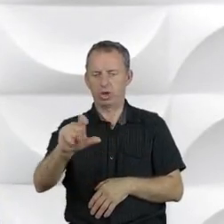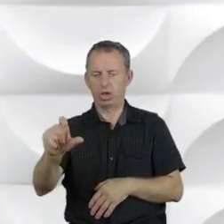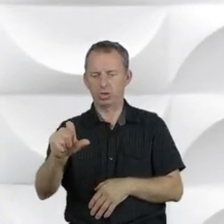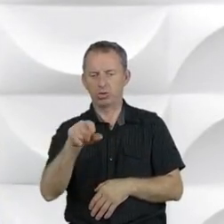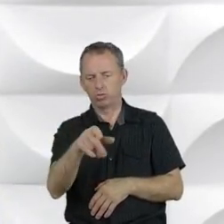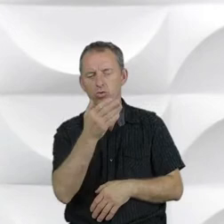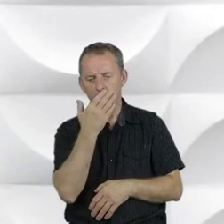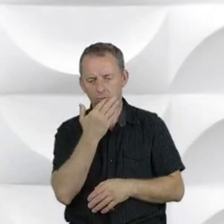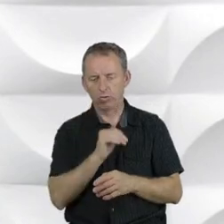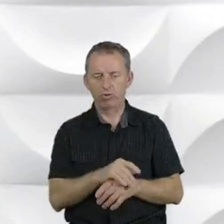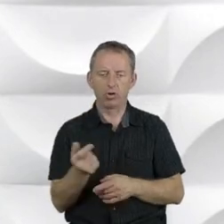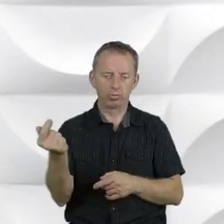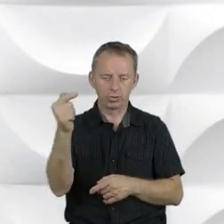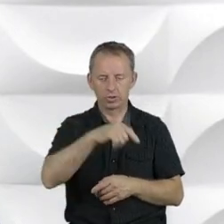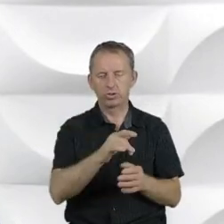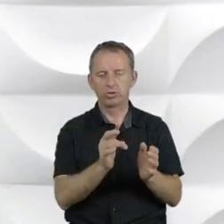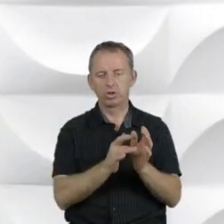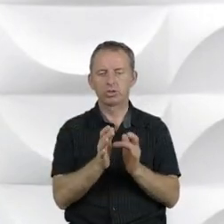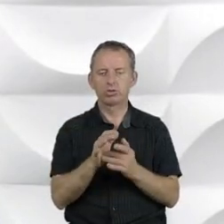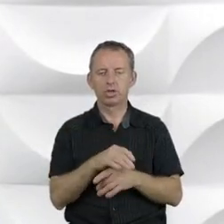mowa?